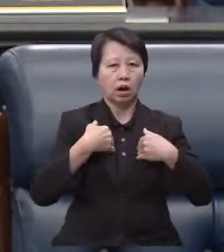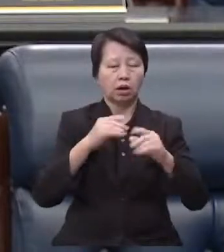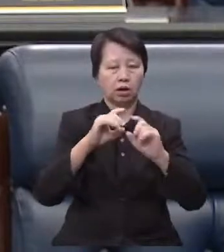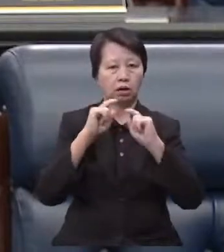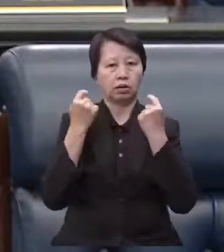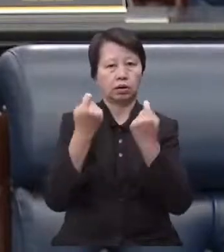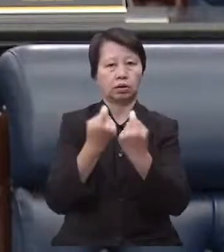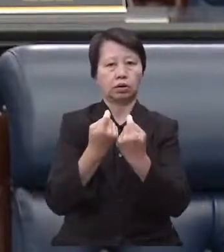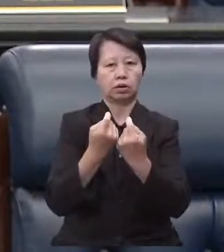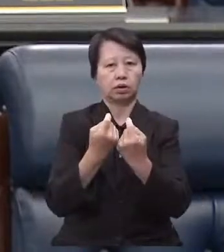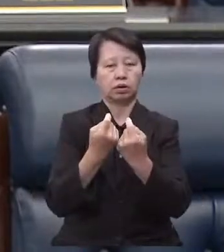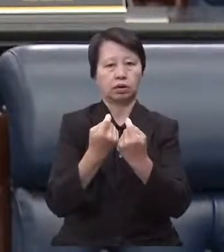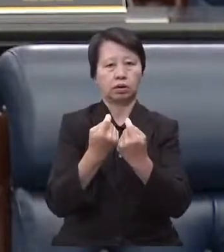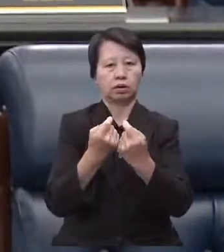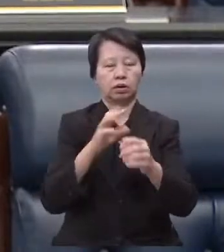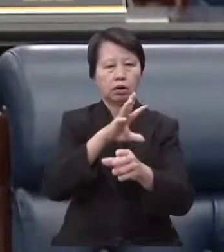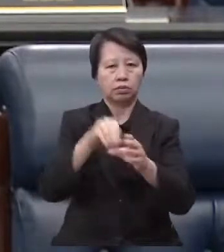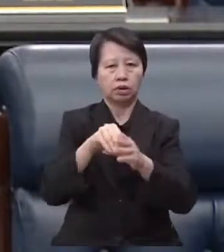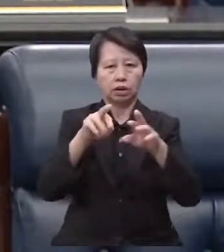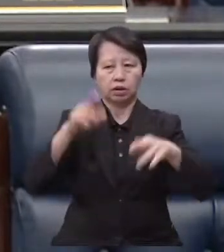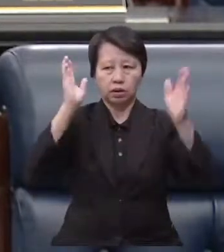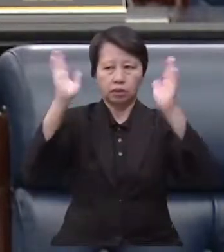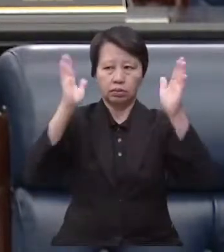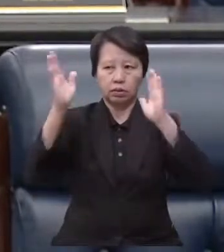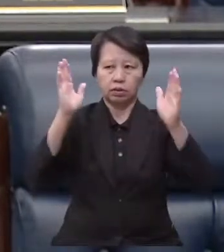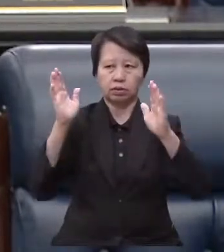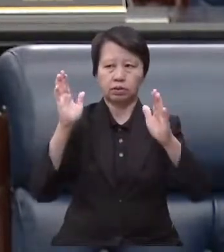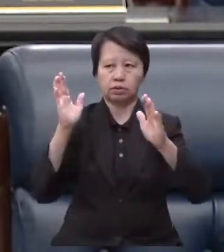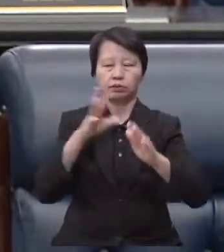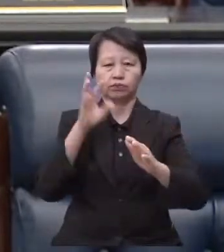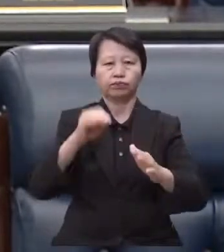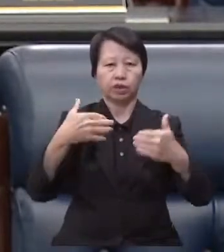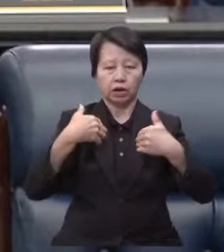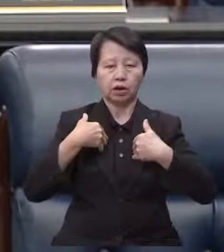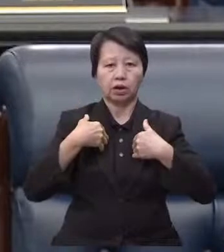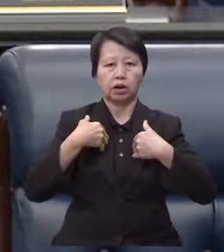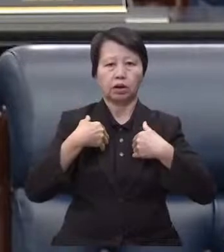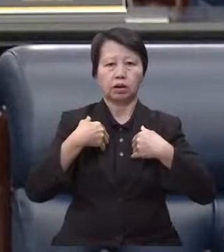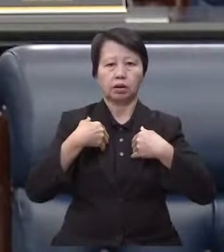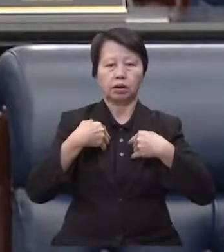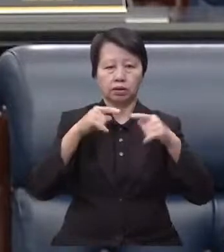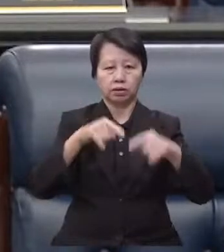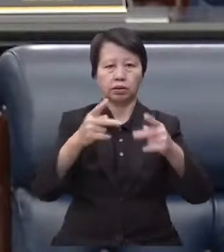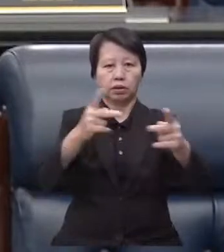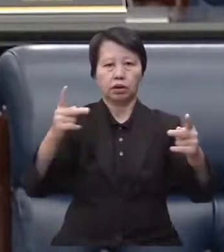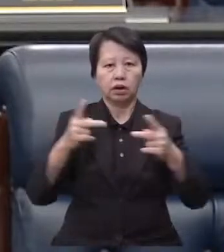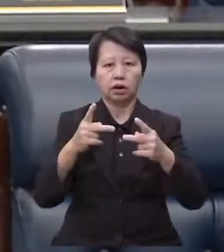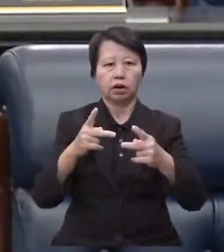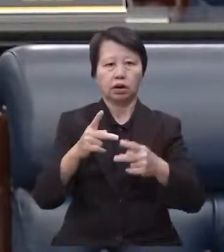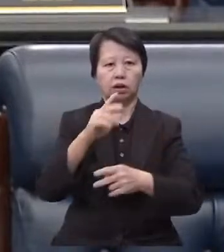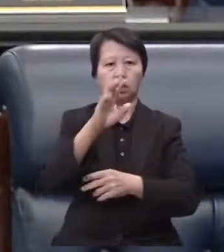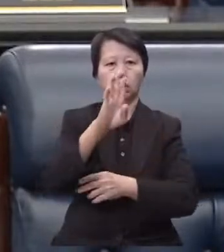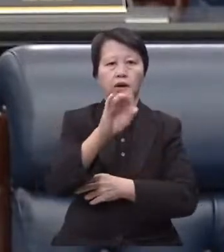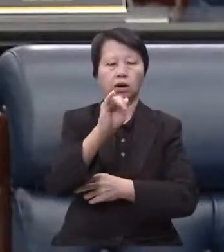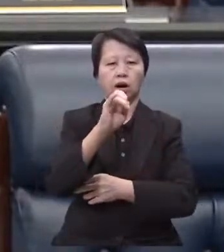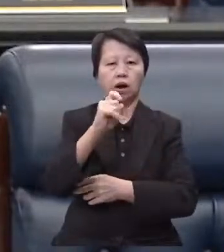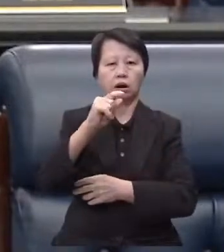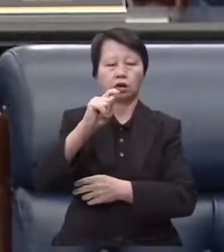rombongan melibatkan rakyat Malaysia dan Singapura yang berada di kawasan Baitul Maqdis